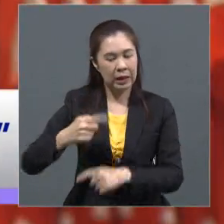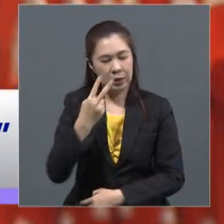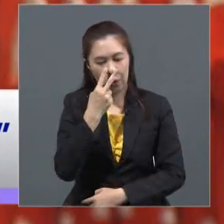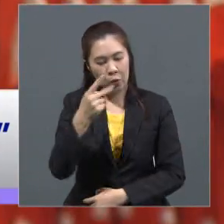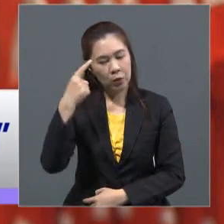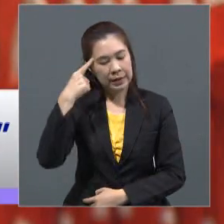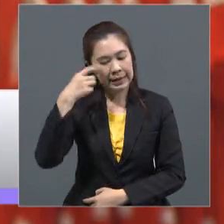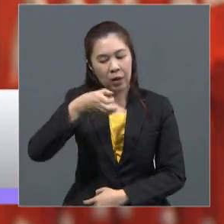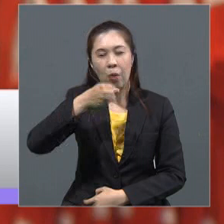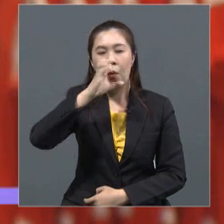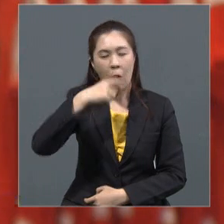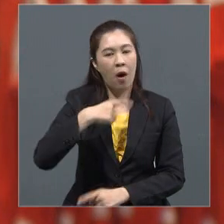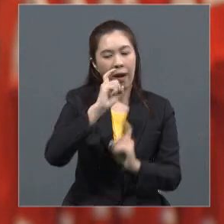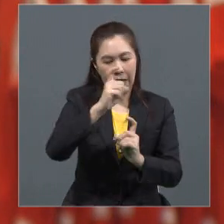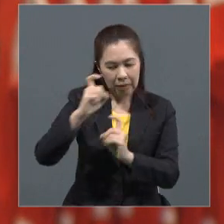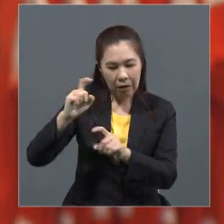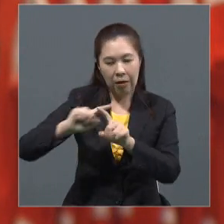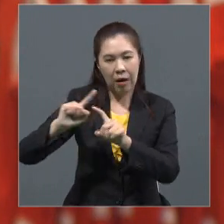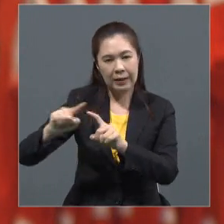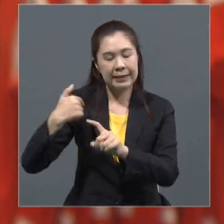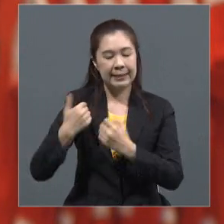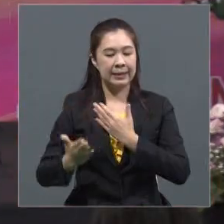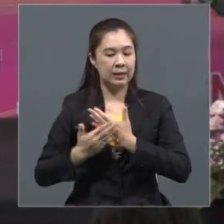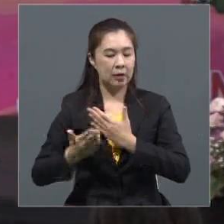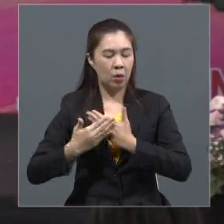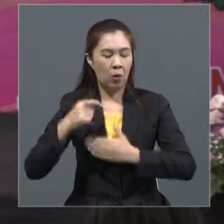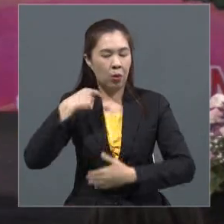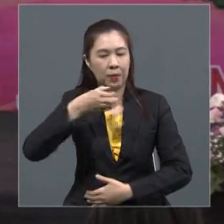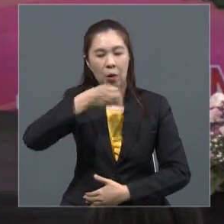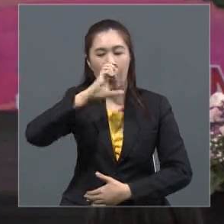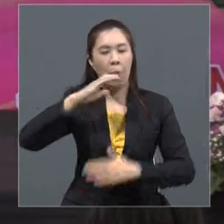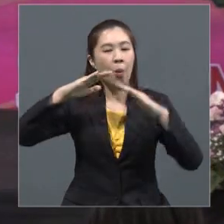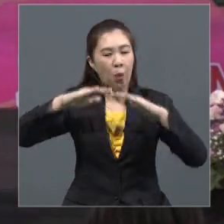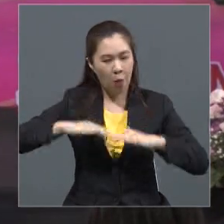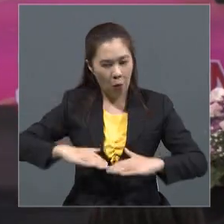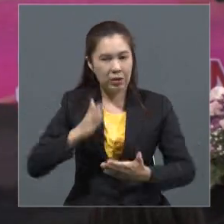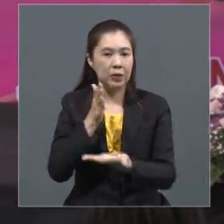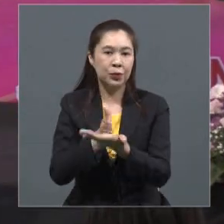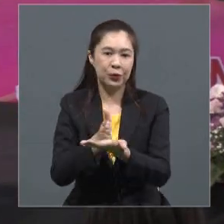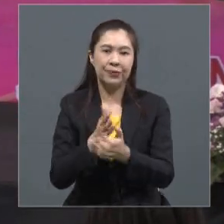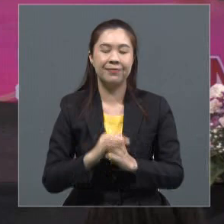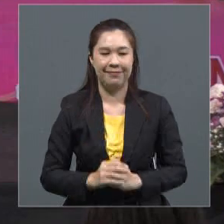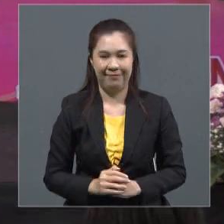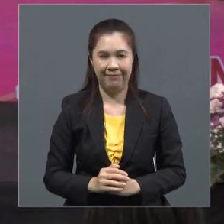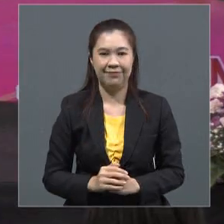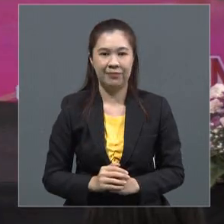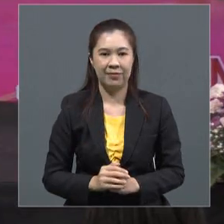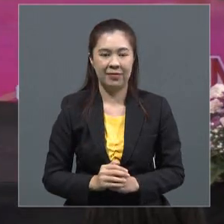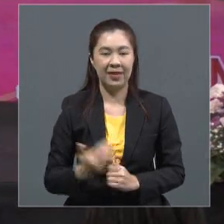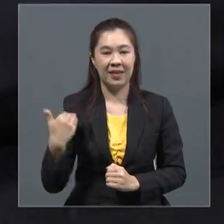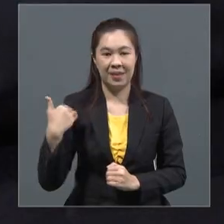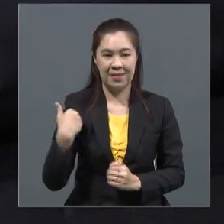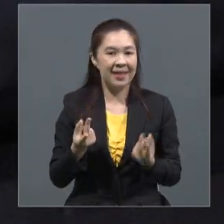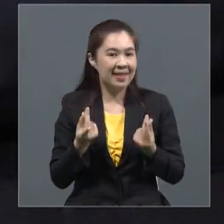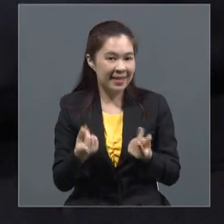ดื่มเครื่องดื่มแอลกอฮอล์แล้วก็กระตุ้นให้มีการลดละเลิกการดื่มเครื่องดื่มเหล่านี้กิจกรรมภายในงานนะครับประกอบด้วยการประกวดเต้น Cover